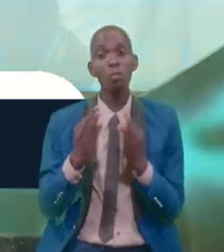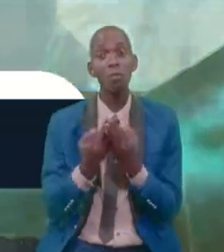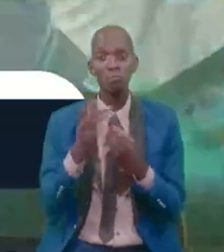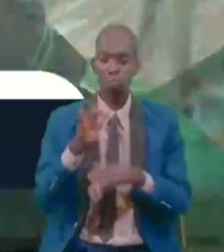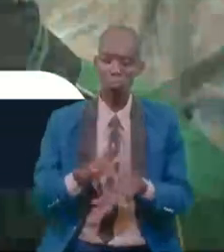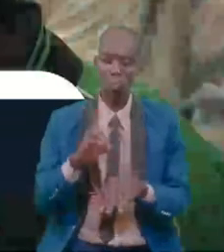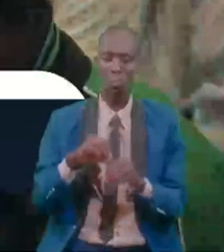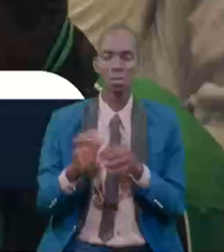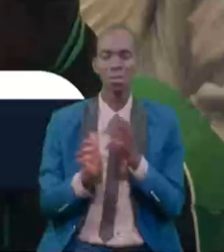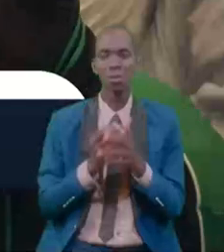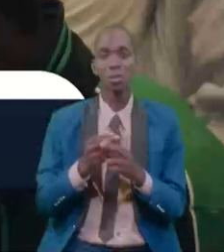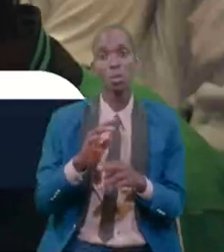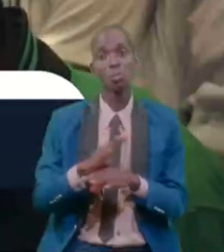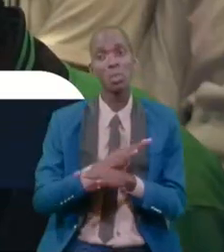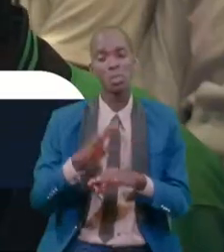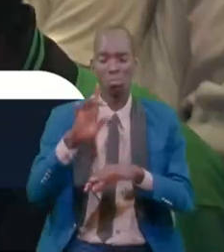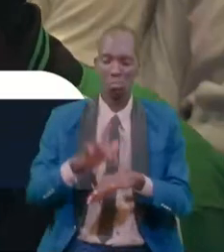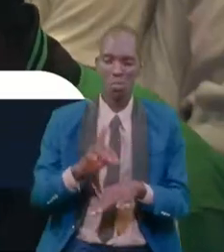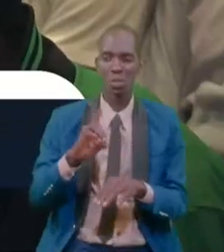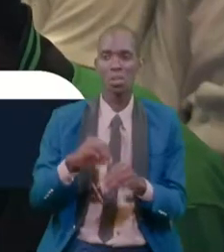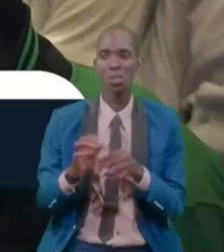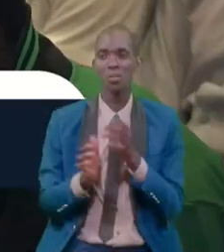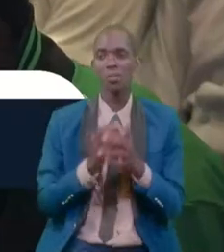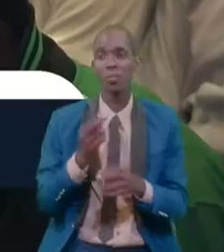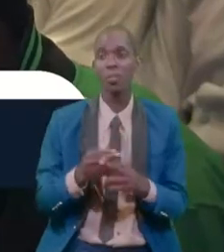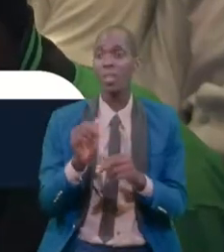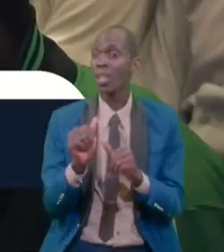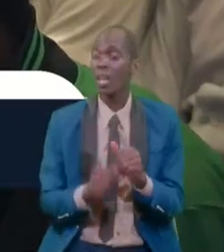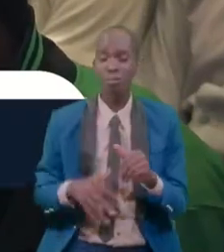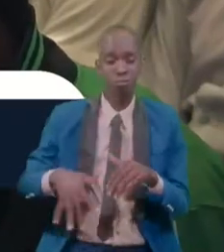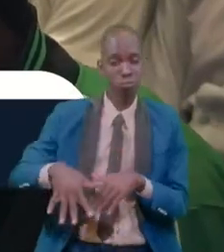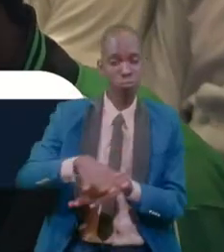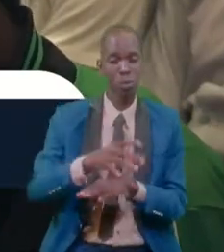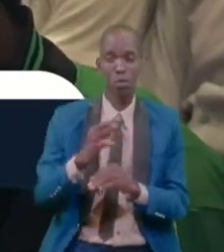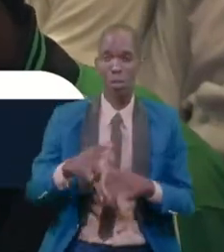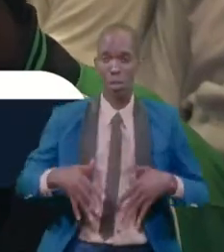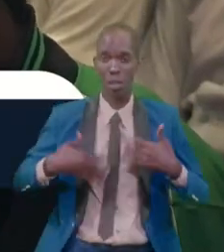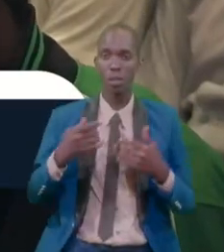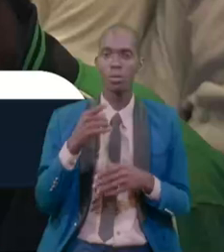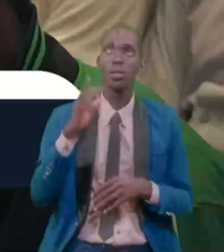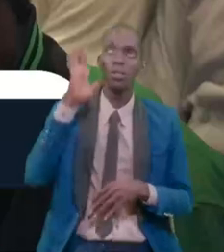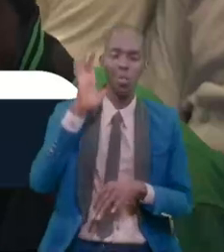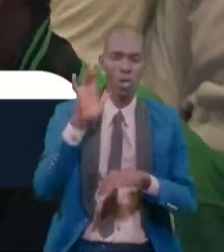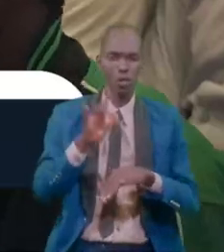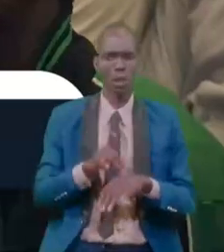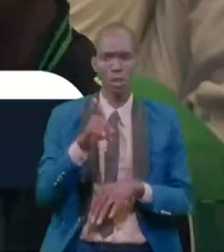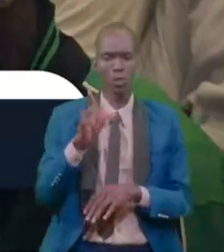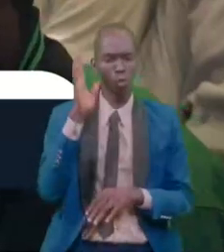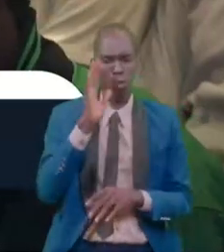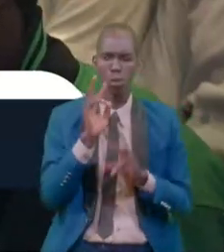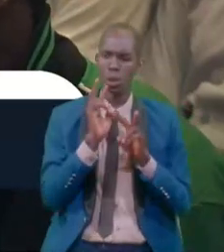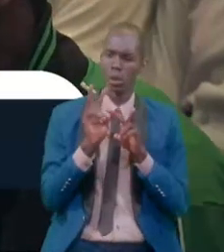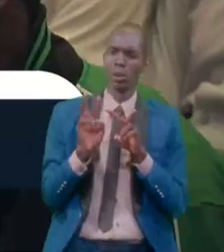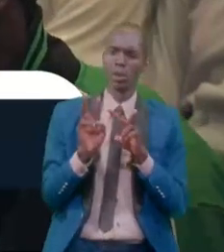vos affaires, tout domaine de votre vie, Christ touchera cela et vous serez à mesure de dire, il